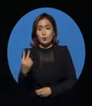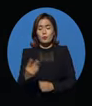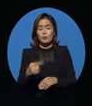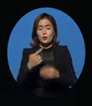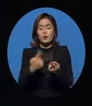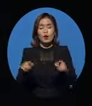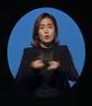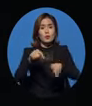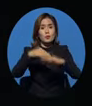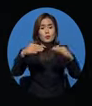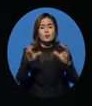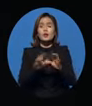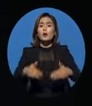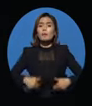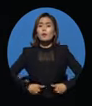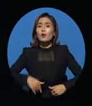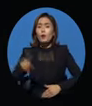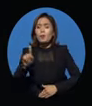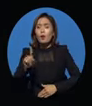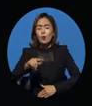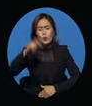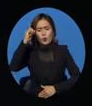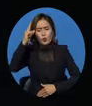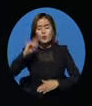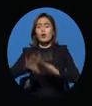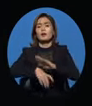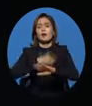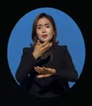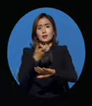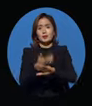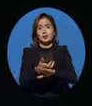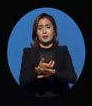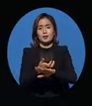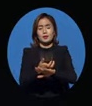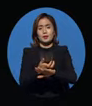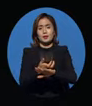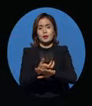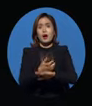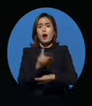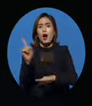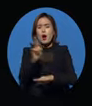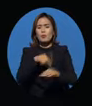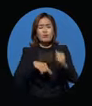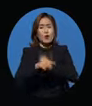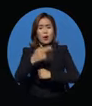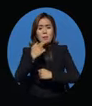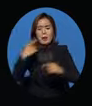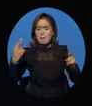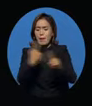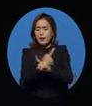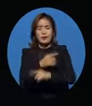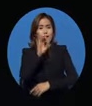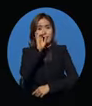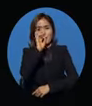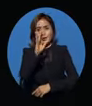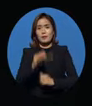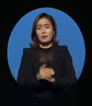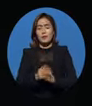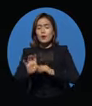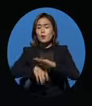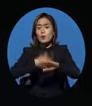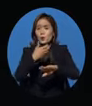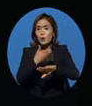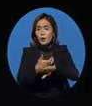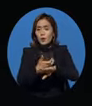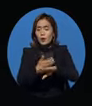더불어 민주당의 필요한 것은 유능한 혁신 입니다 원칙 없이 무턱대고 바꾸자 는 말은 불안합니다 계획과